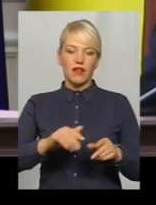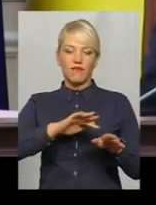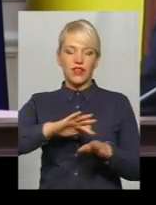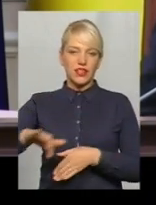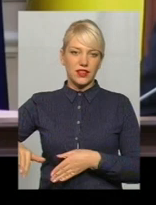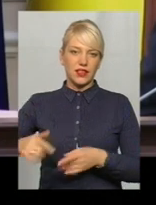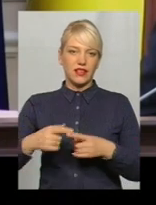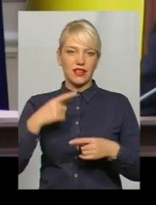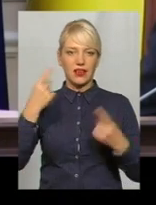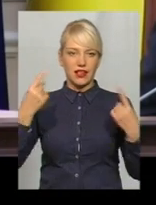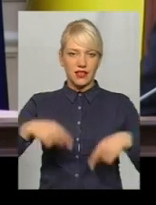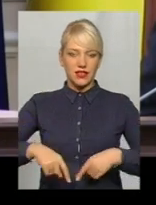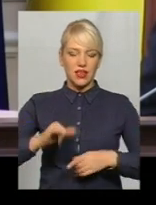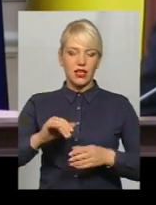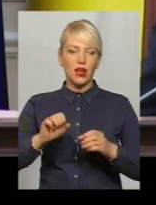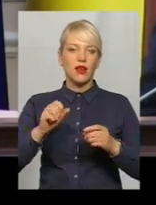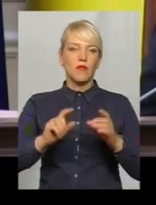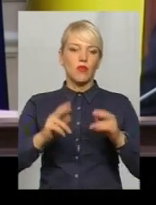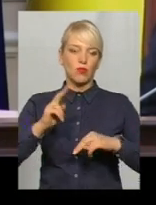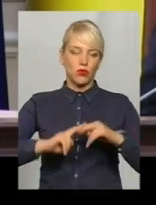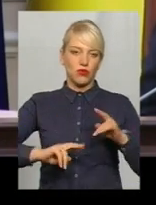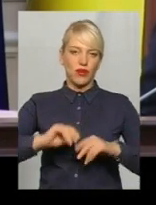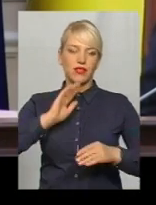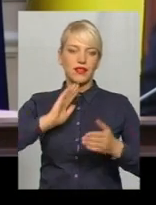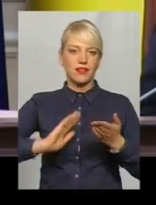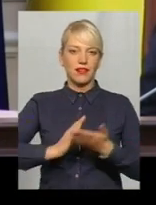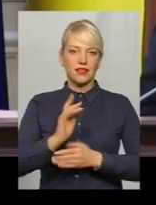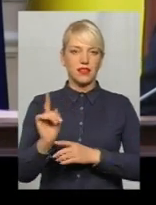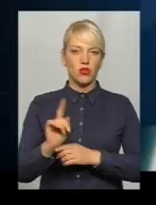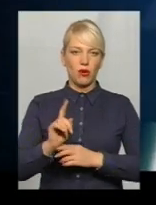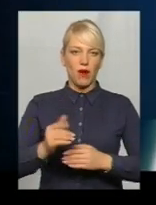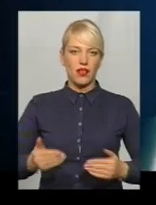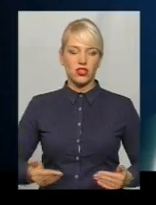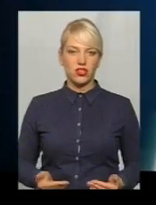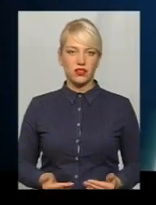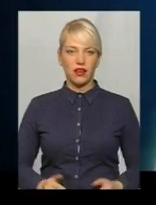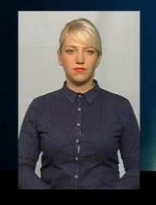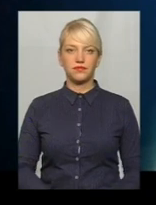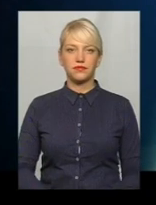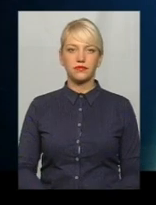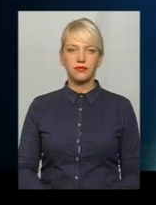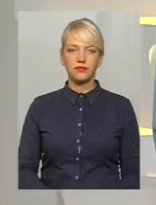будувати якісне, нормальне життя нашій країні.